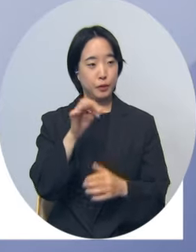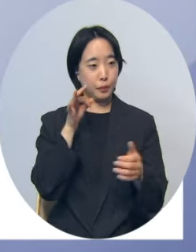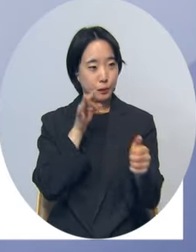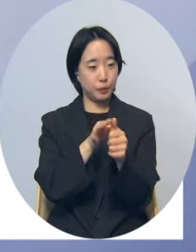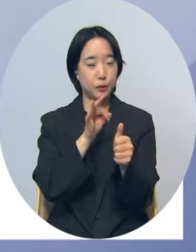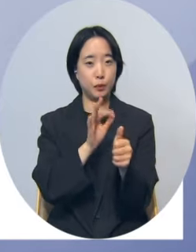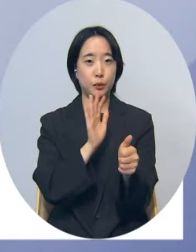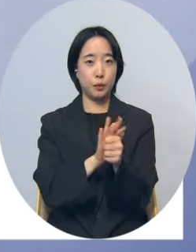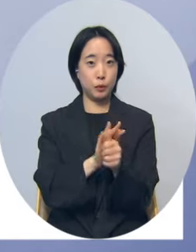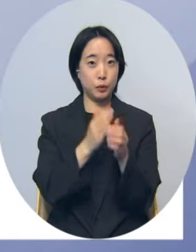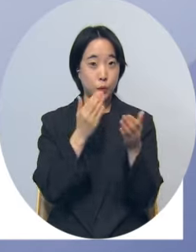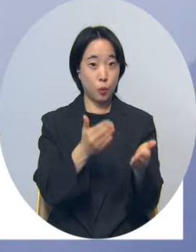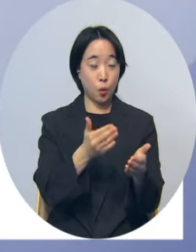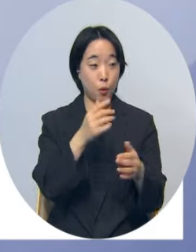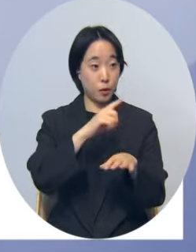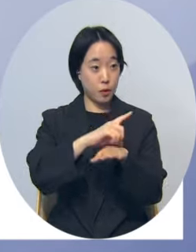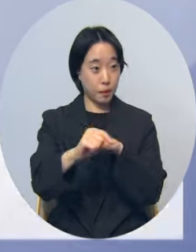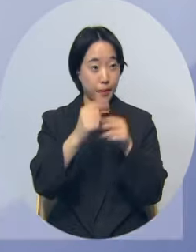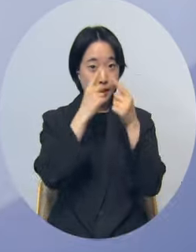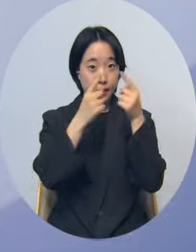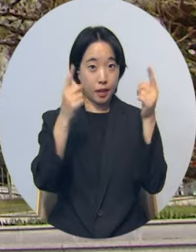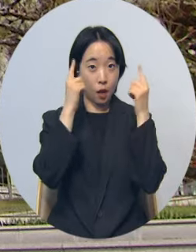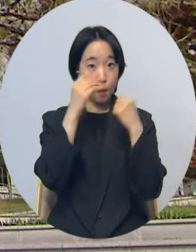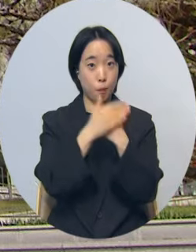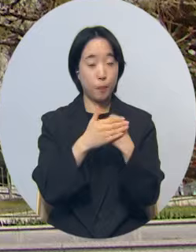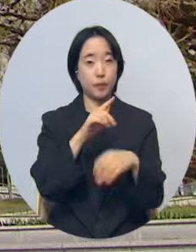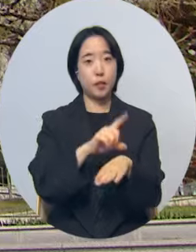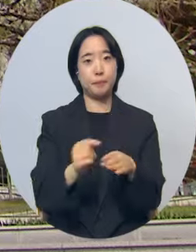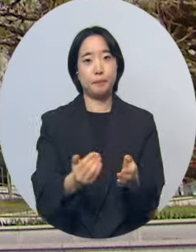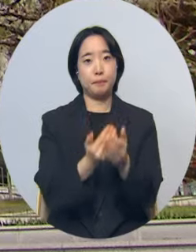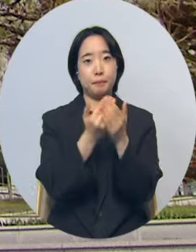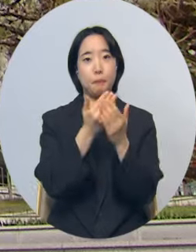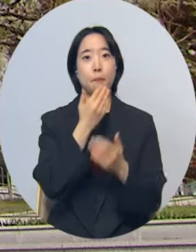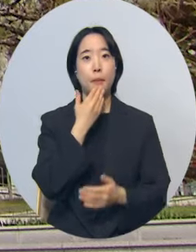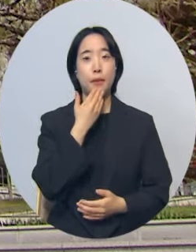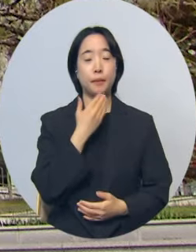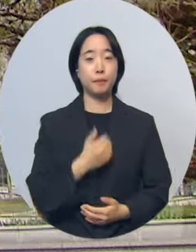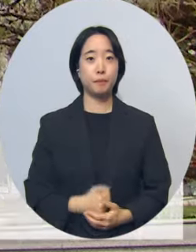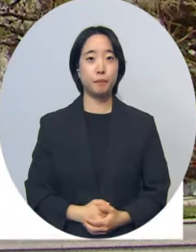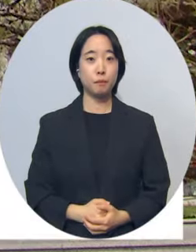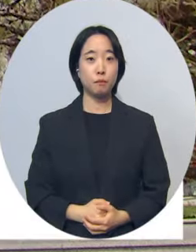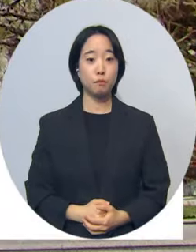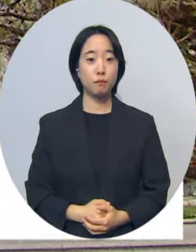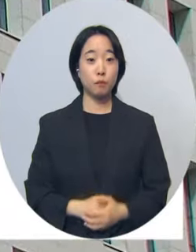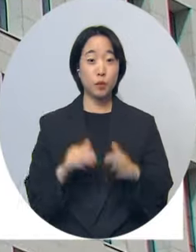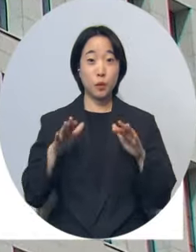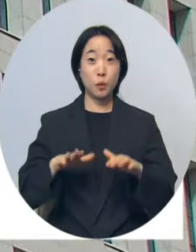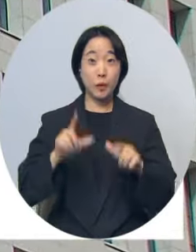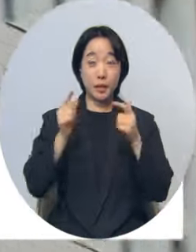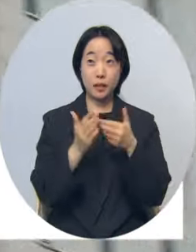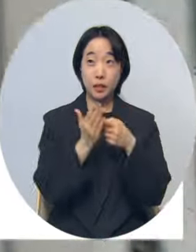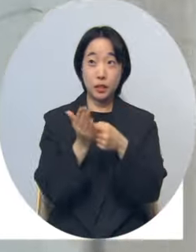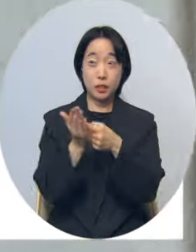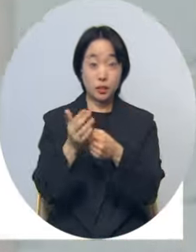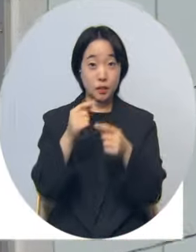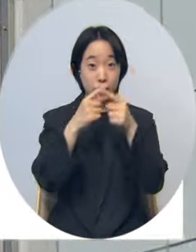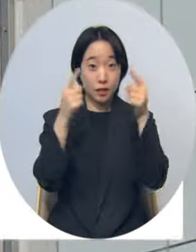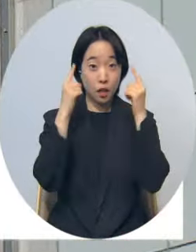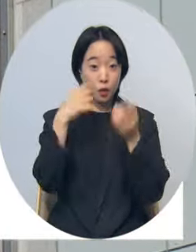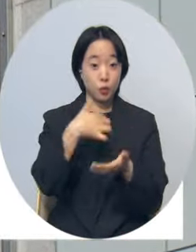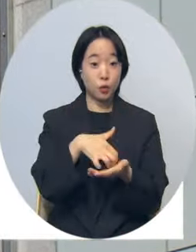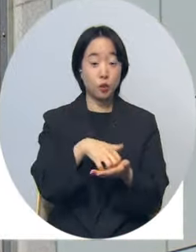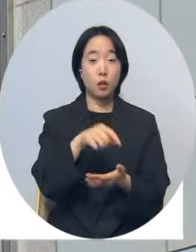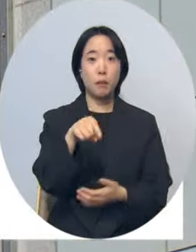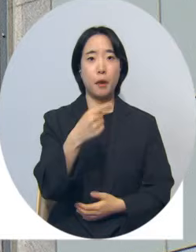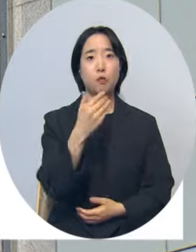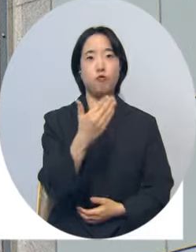길을 개척해 나갈 것입니다. 올해 글로컬 대학 선정에는 모두 109개 교가 65개의